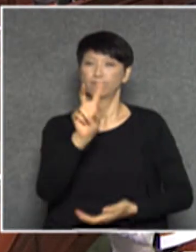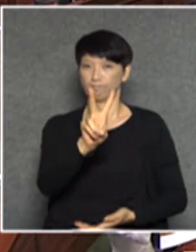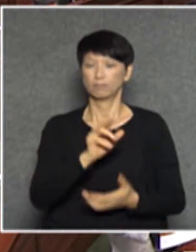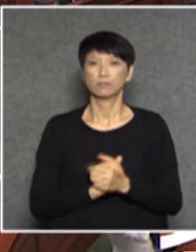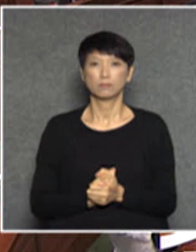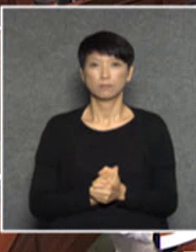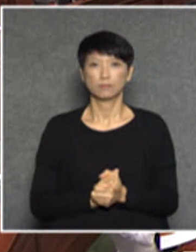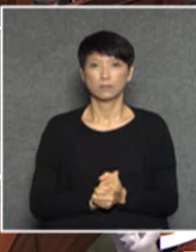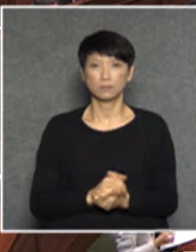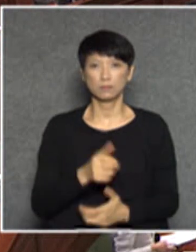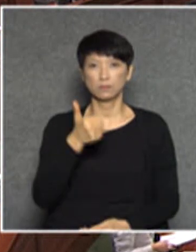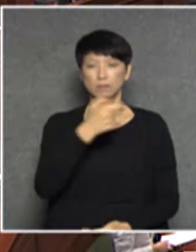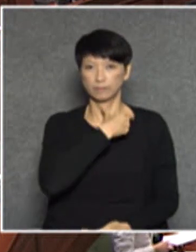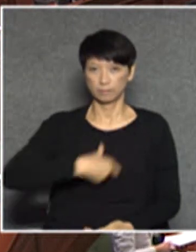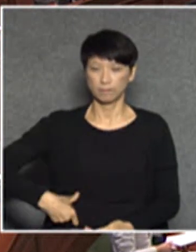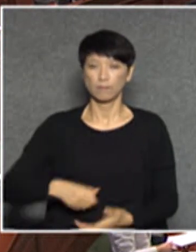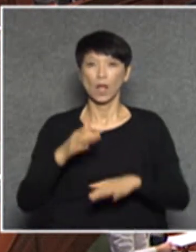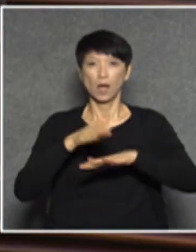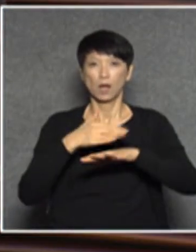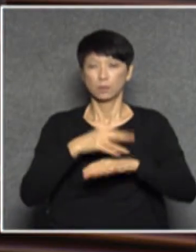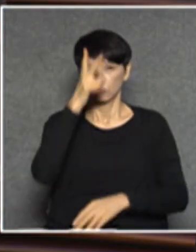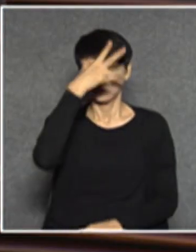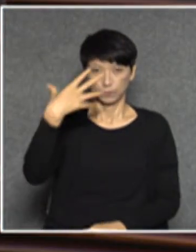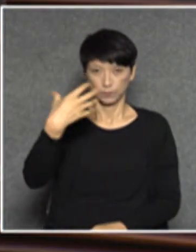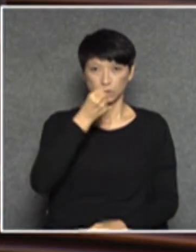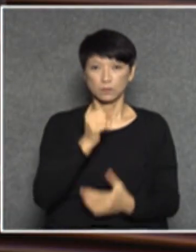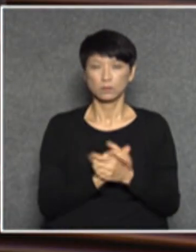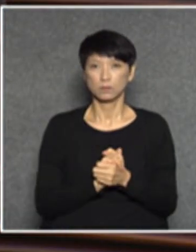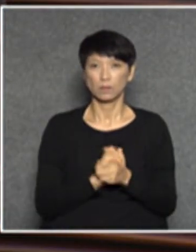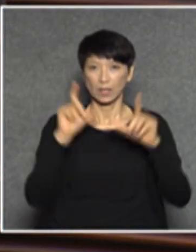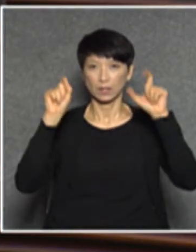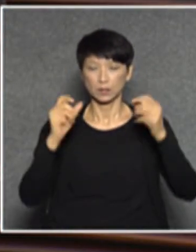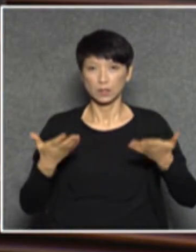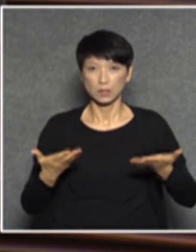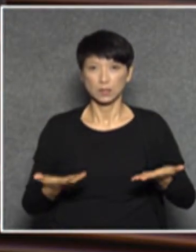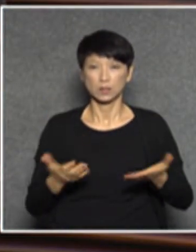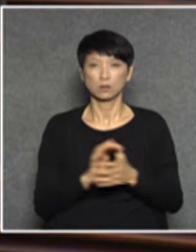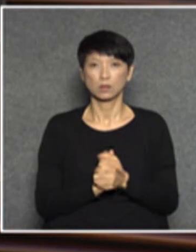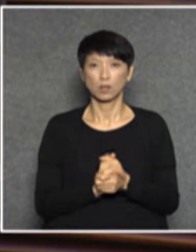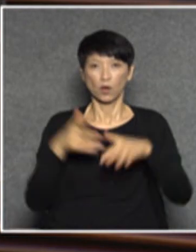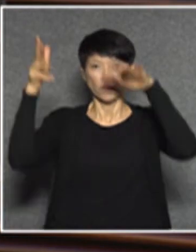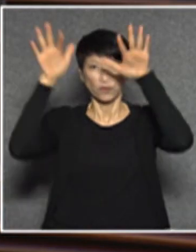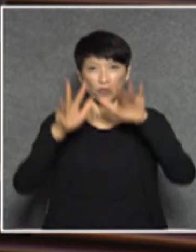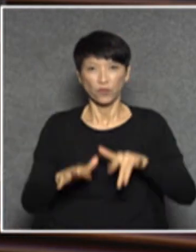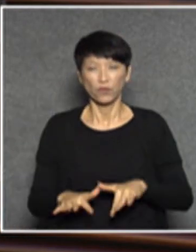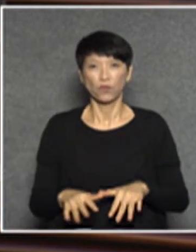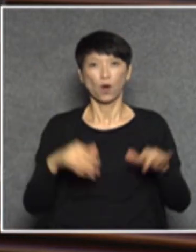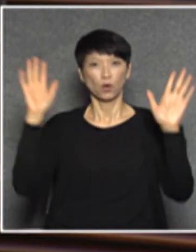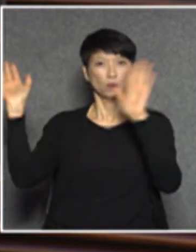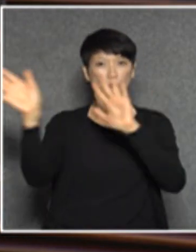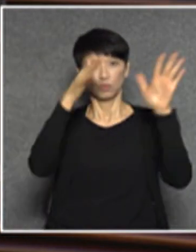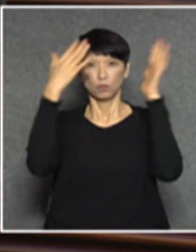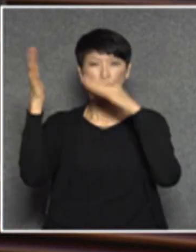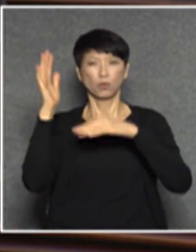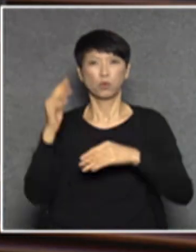多謝主席。主席，剛才行政長官就形容我們現在正在處於風大雨大的環境之中，的而且確無論從